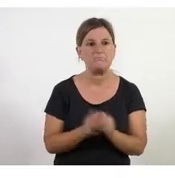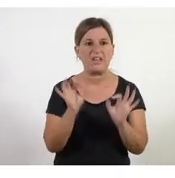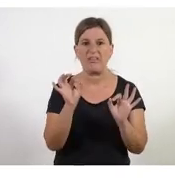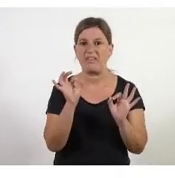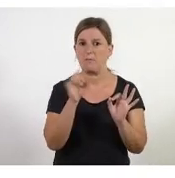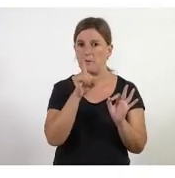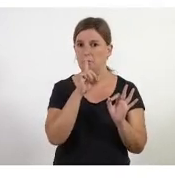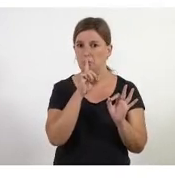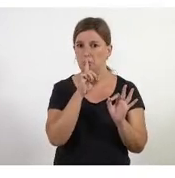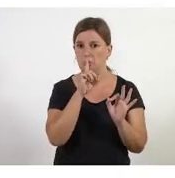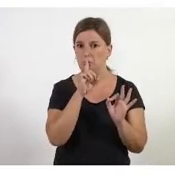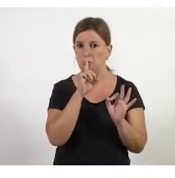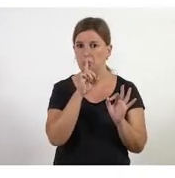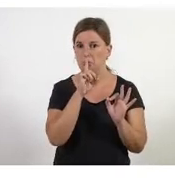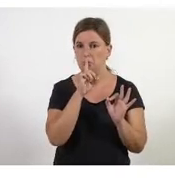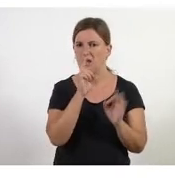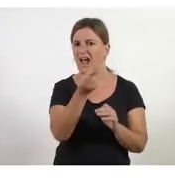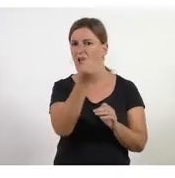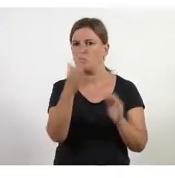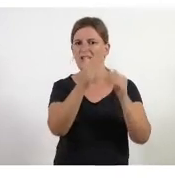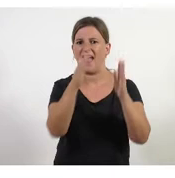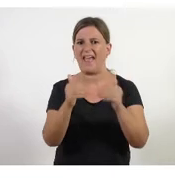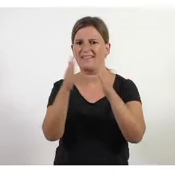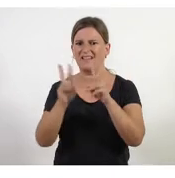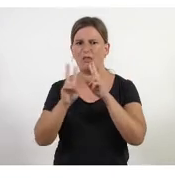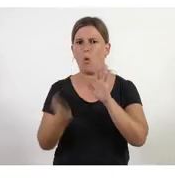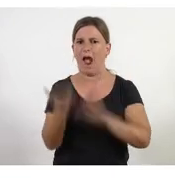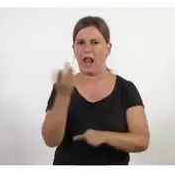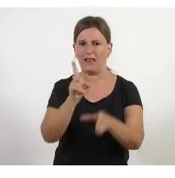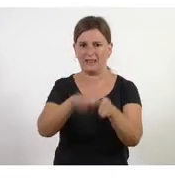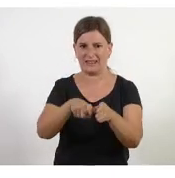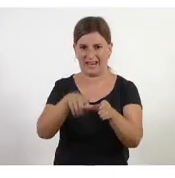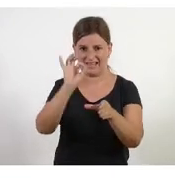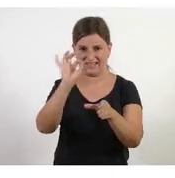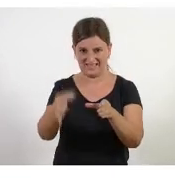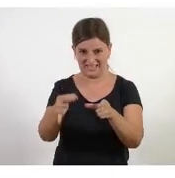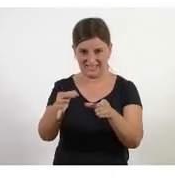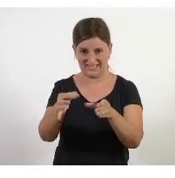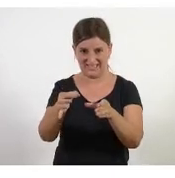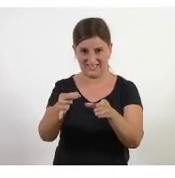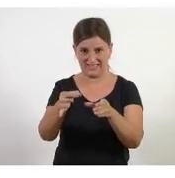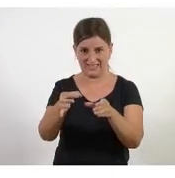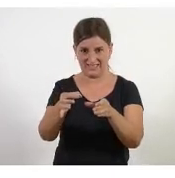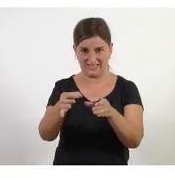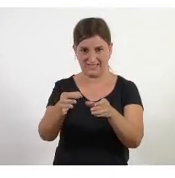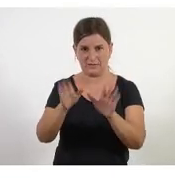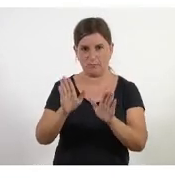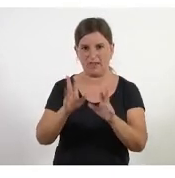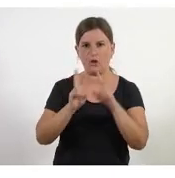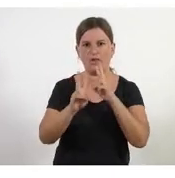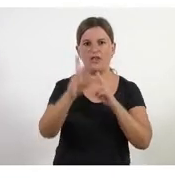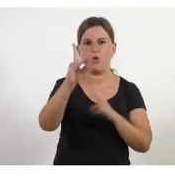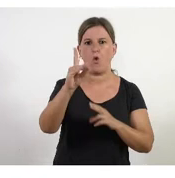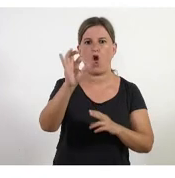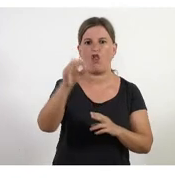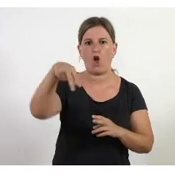encara no... Vinga. Ens comenten algunes entitats que estan donades d'alta, però parlen de Dono, que era el que